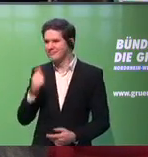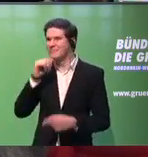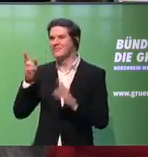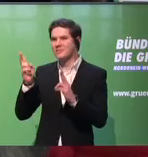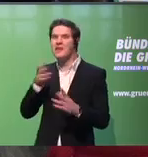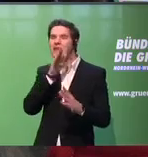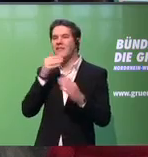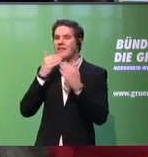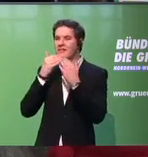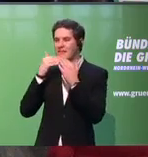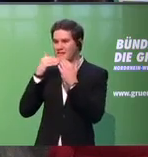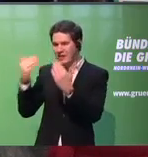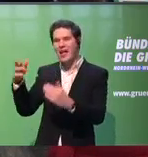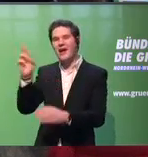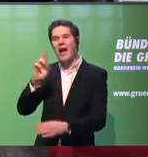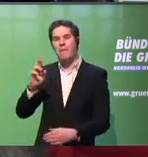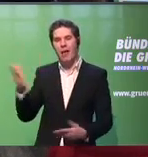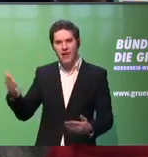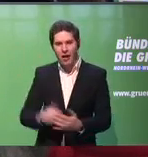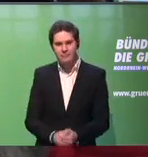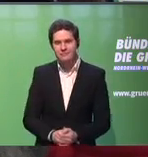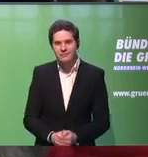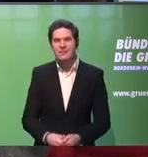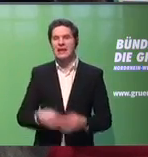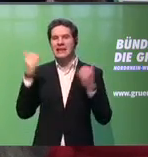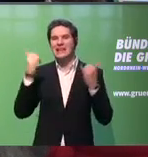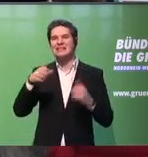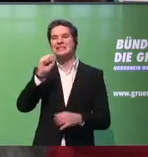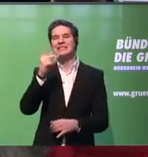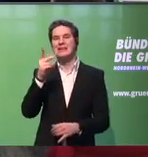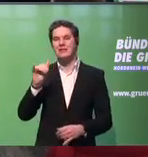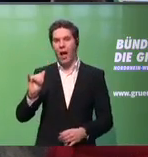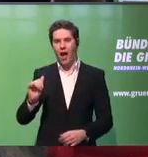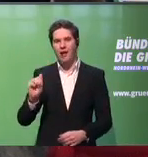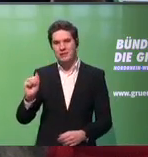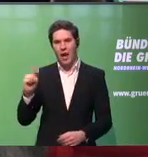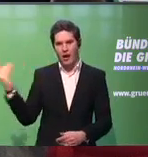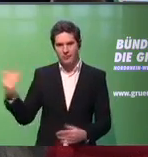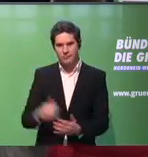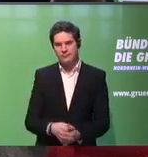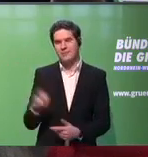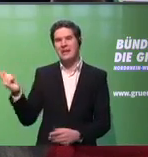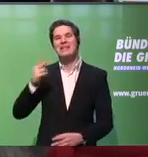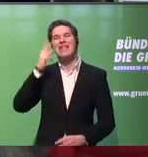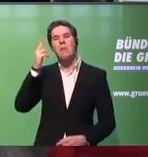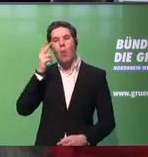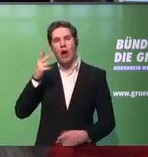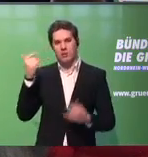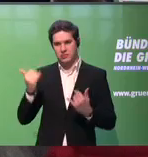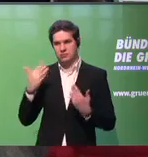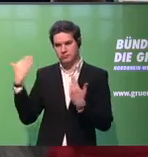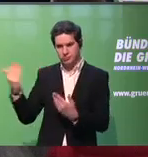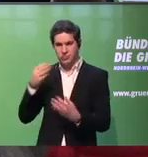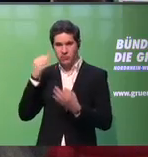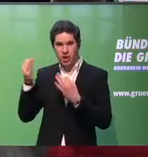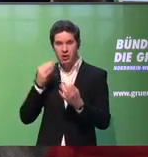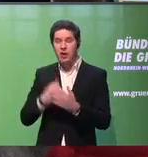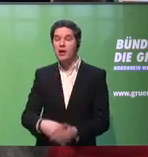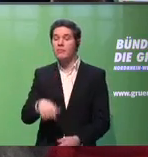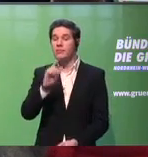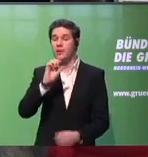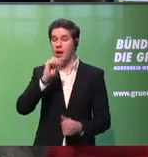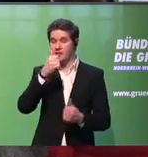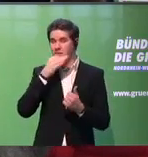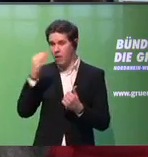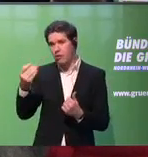Okay, danke Rebecca. Jetzt kommt Ska dran. Ist Ska dran mit ihrer Runde zur Demokratie? Die Einstiegsfrage auch